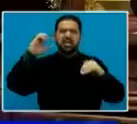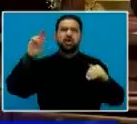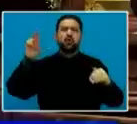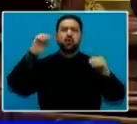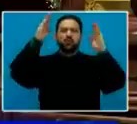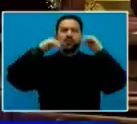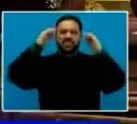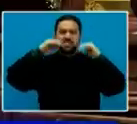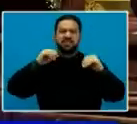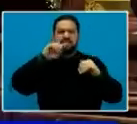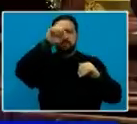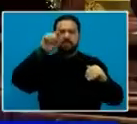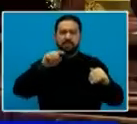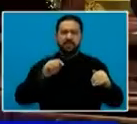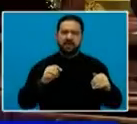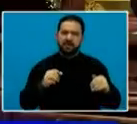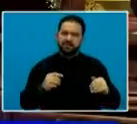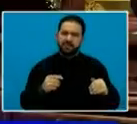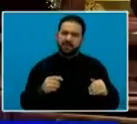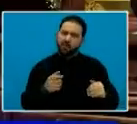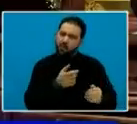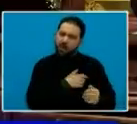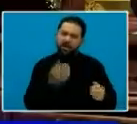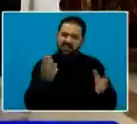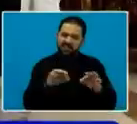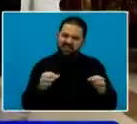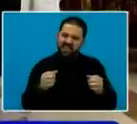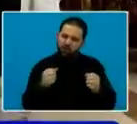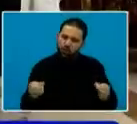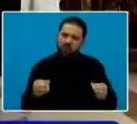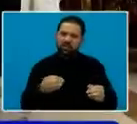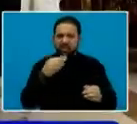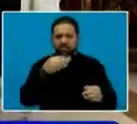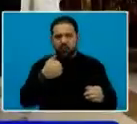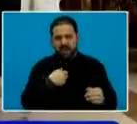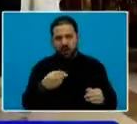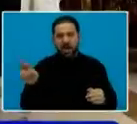S-ar putea să fie dur ceea ce spun, dar realitatea este următoarea.